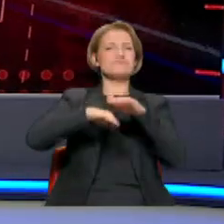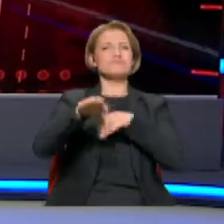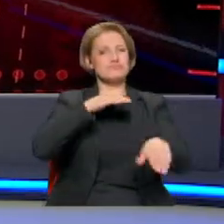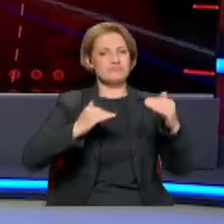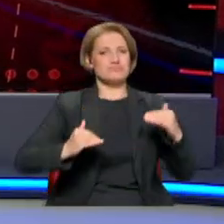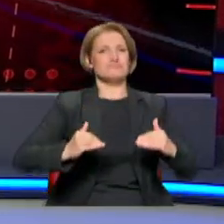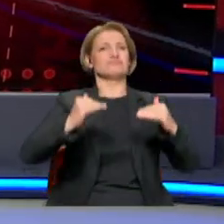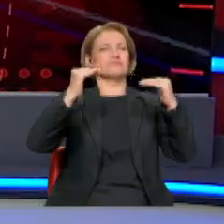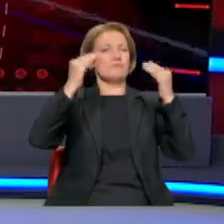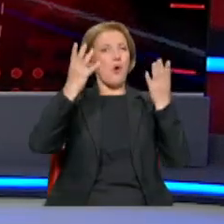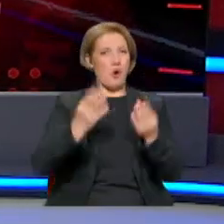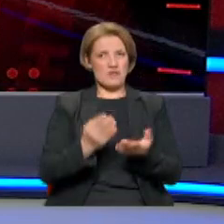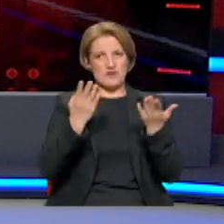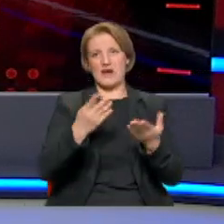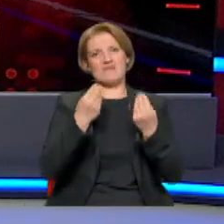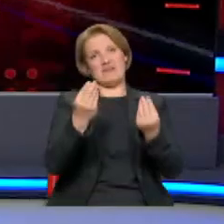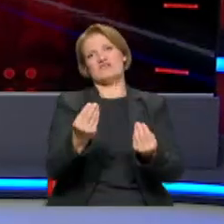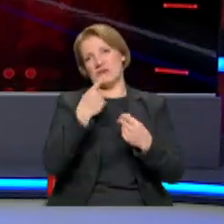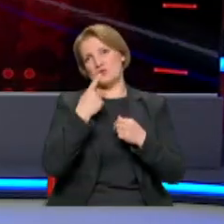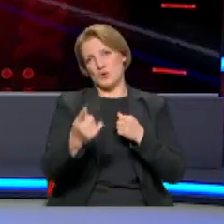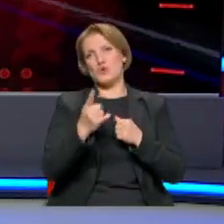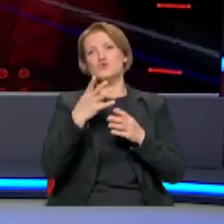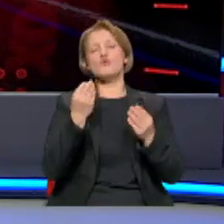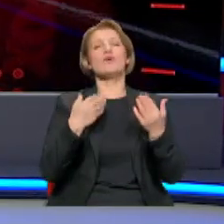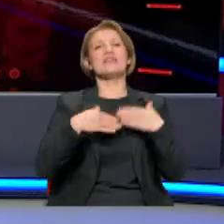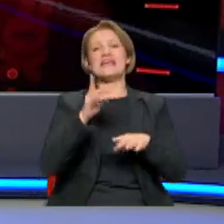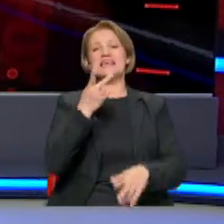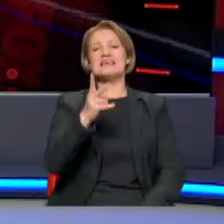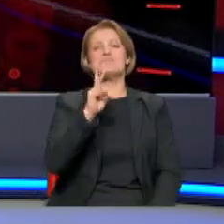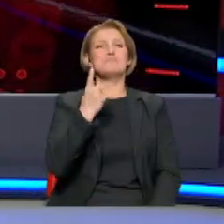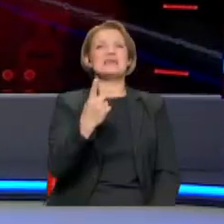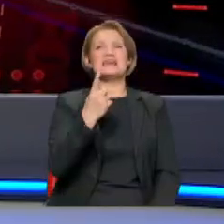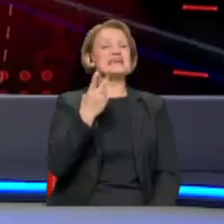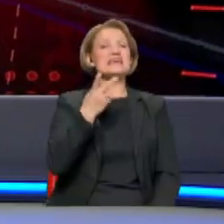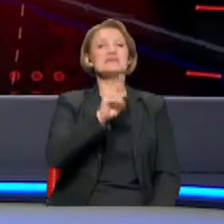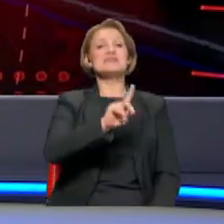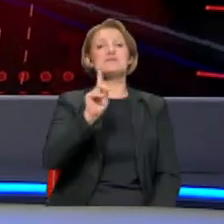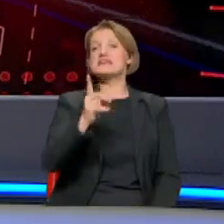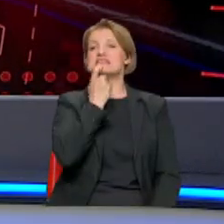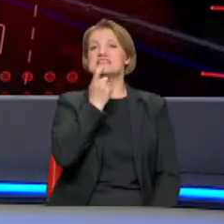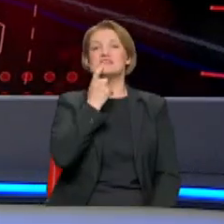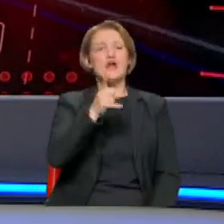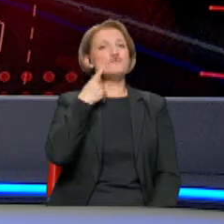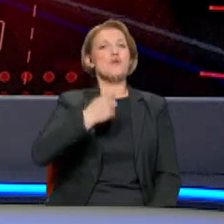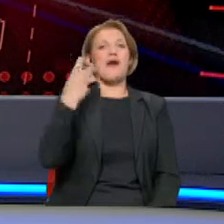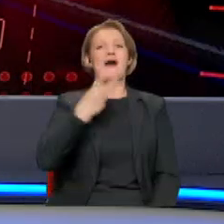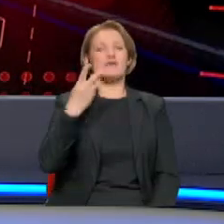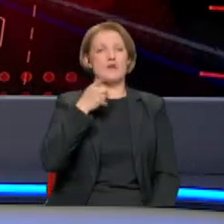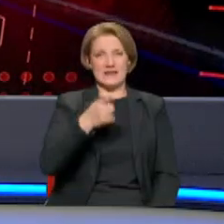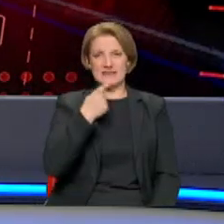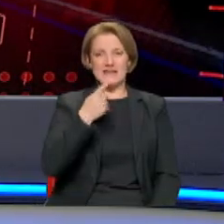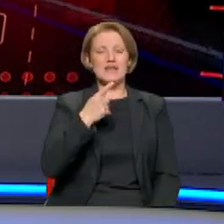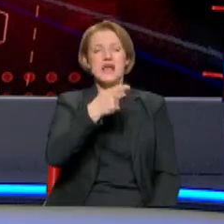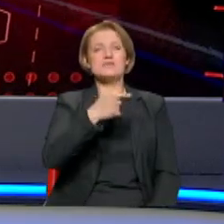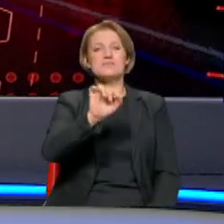cari fazla verilecek diyor şimdi çok değil 2001-21 yılında şunu söylemiş Cumhurbaşkanımız cari fazla